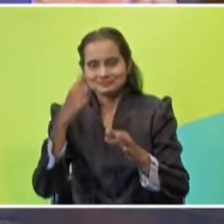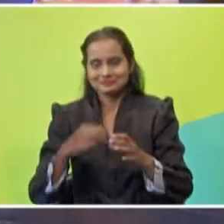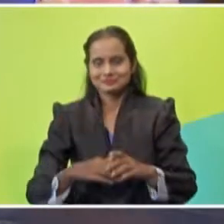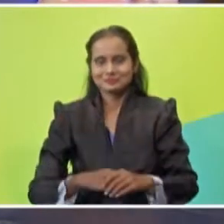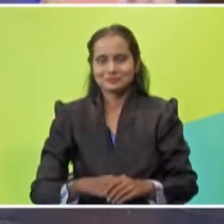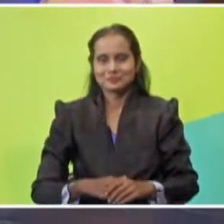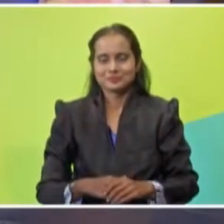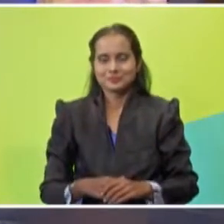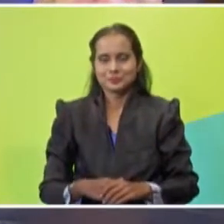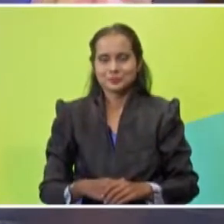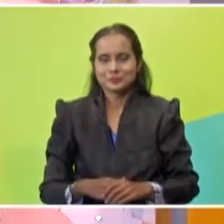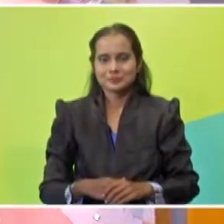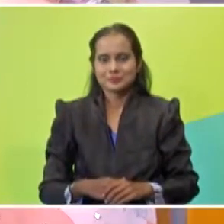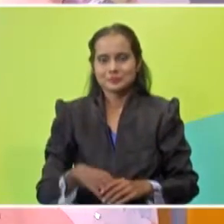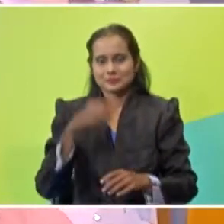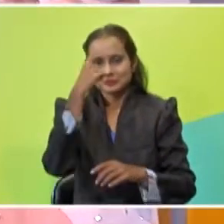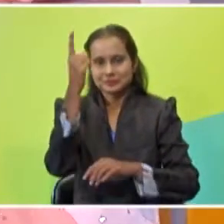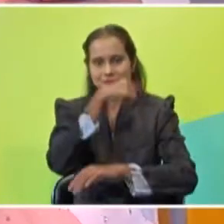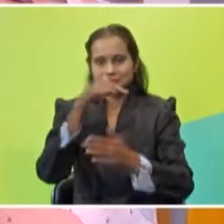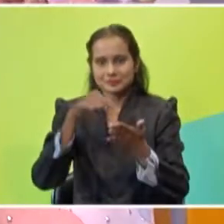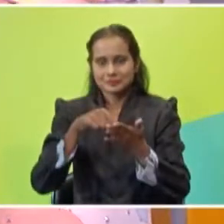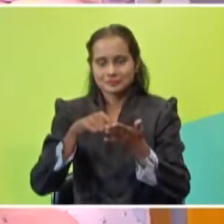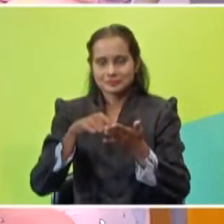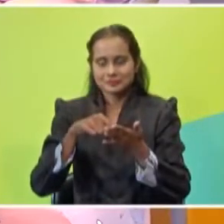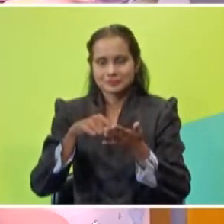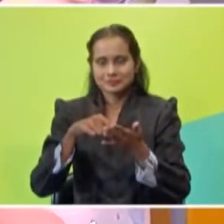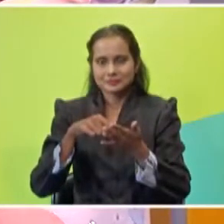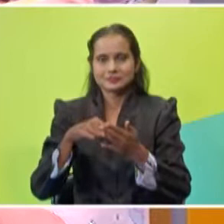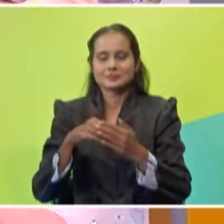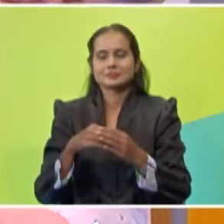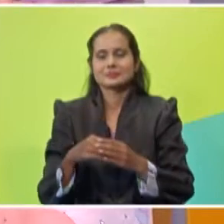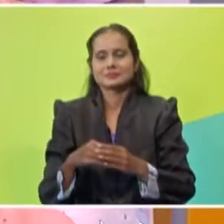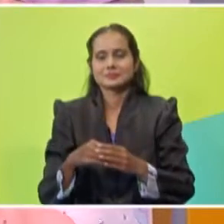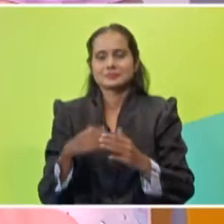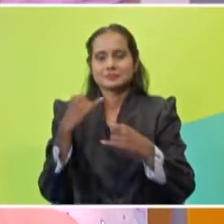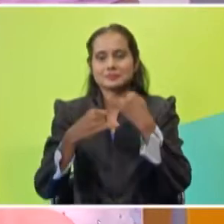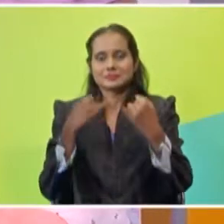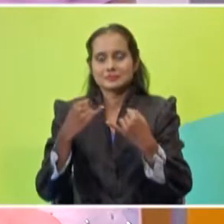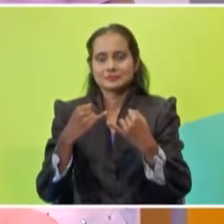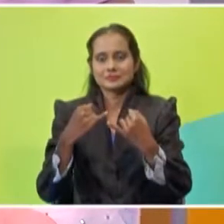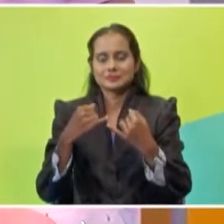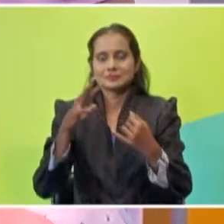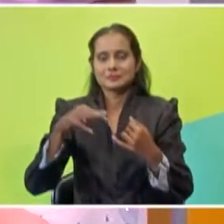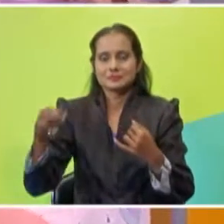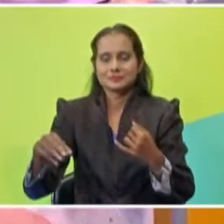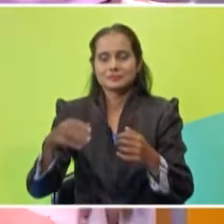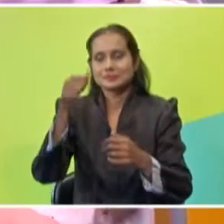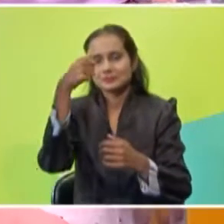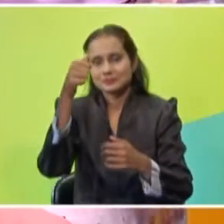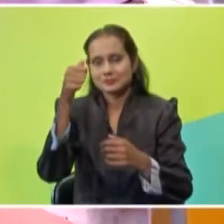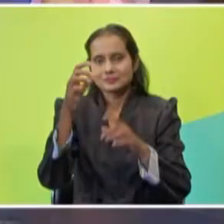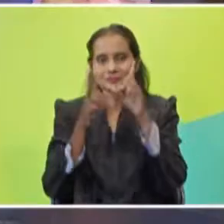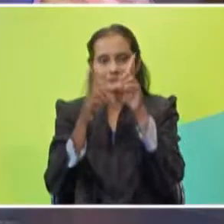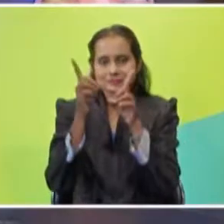Oke untuk hari ini prestasi ke seluruh UD Yela coba Q10 bintangnya